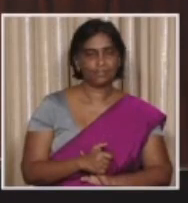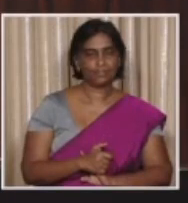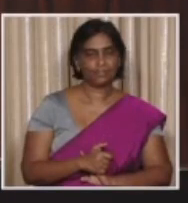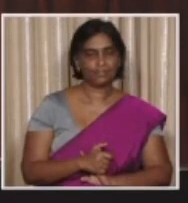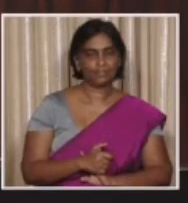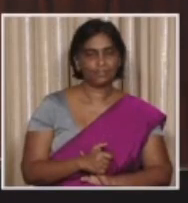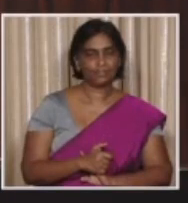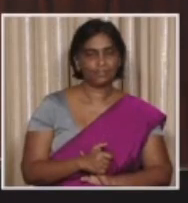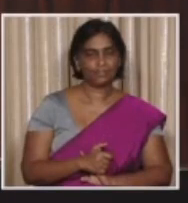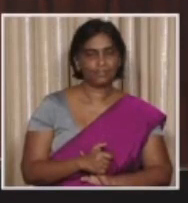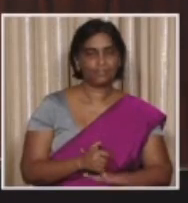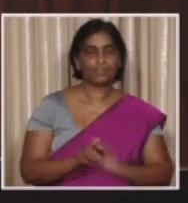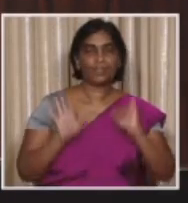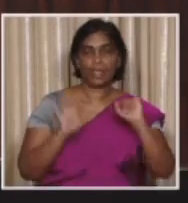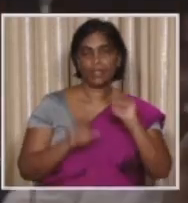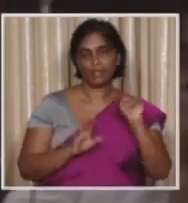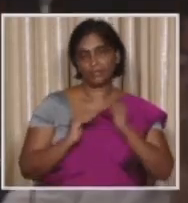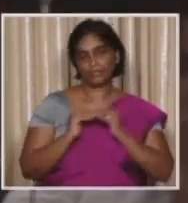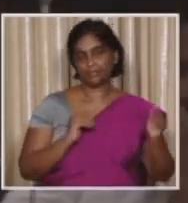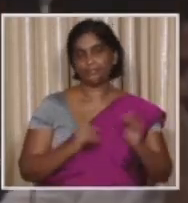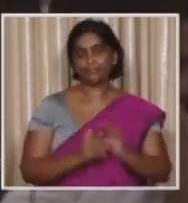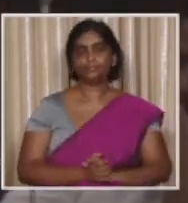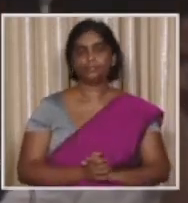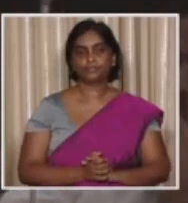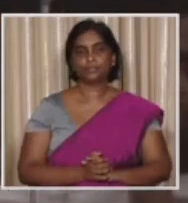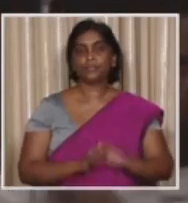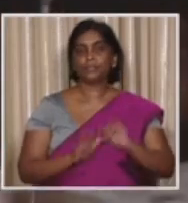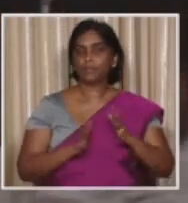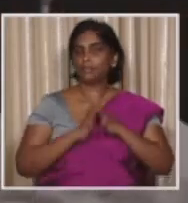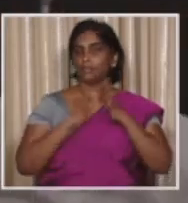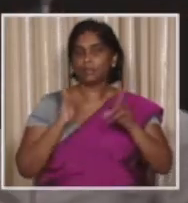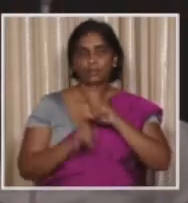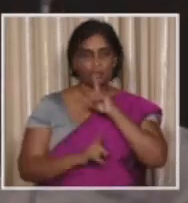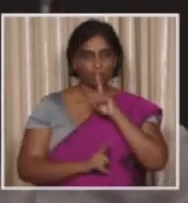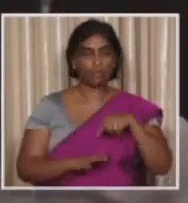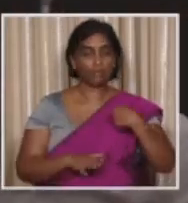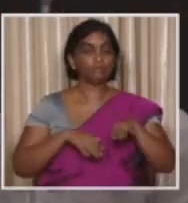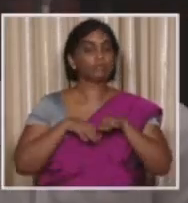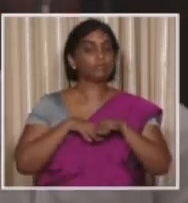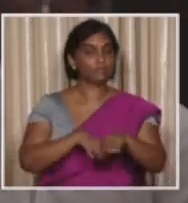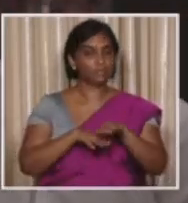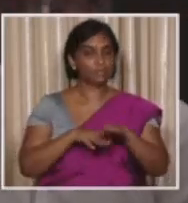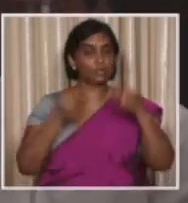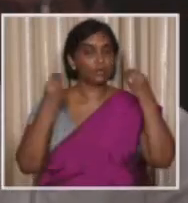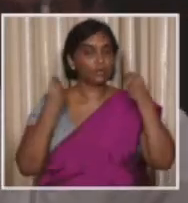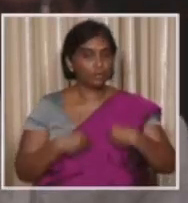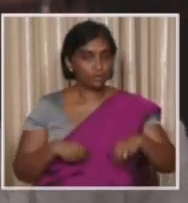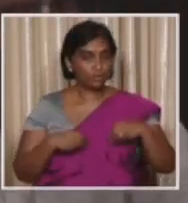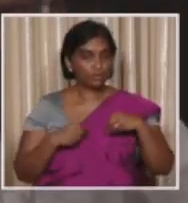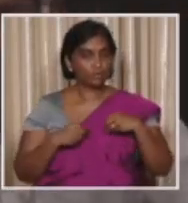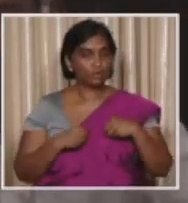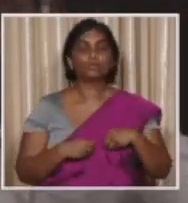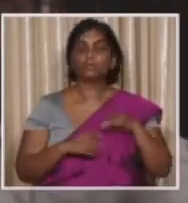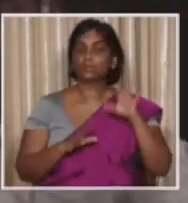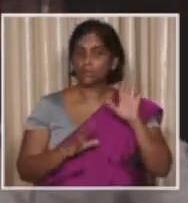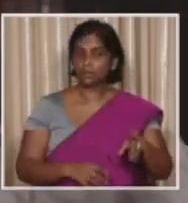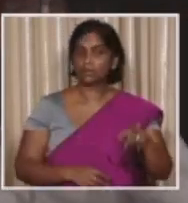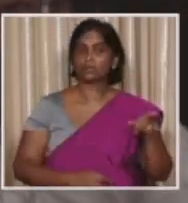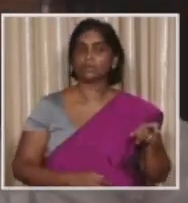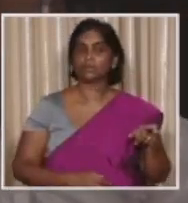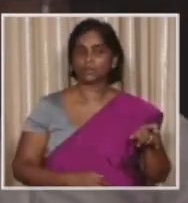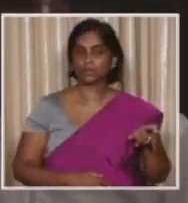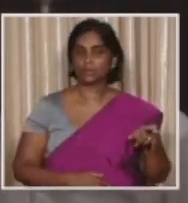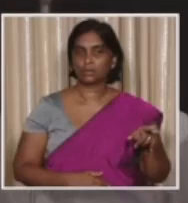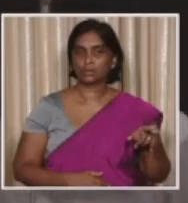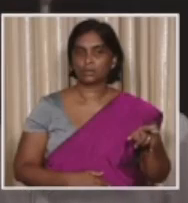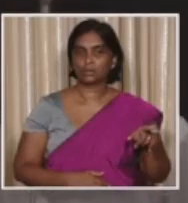6-10 දක්වා. එතන ඒ අනුව දැන් බොහෝ දෙනෙක් කියනවා මේ ඇඟලුම් කර්මාන්ත කඩාගෙන වැටලා තියෙන්නේ